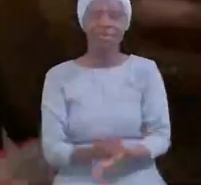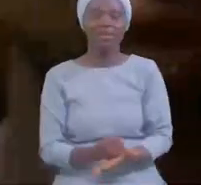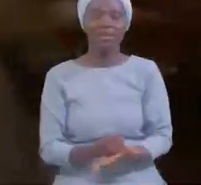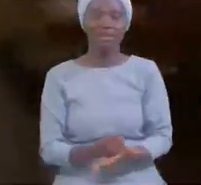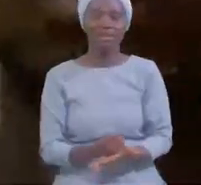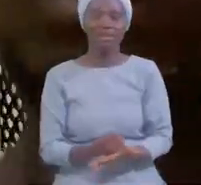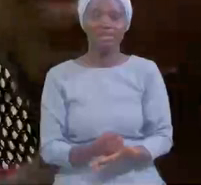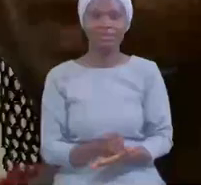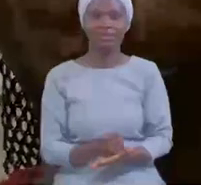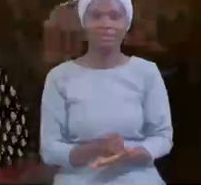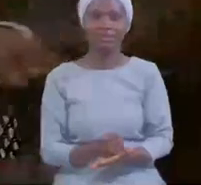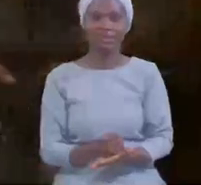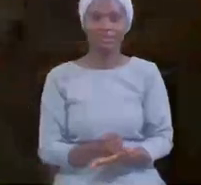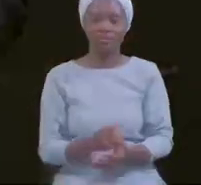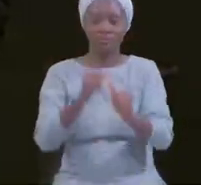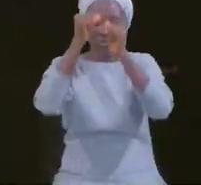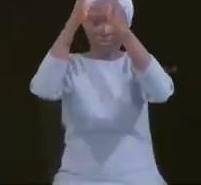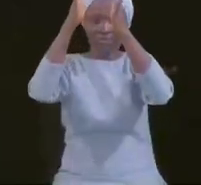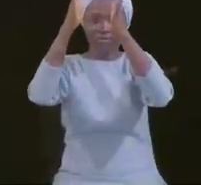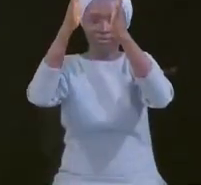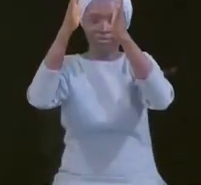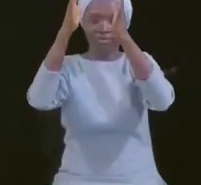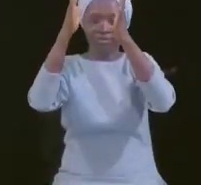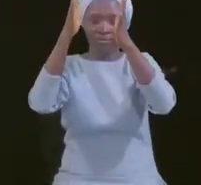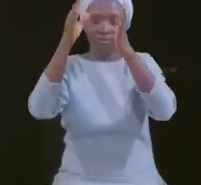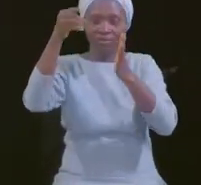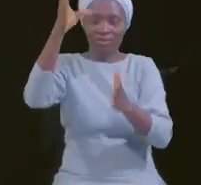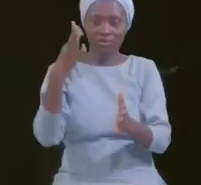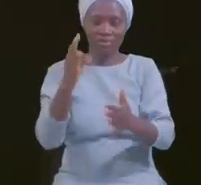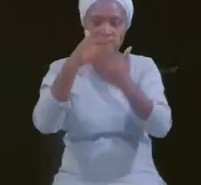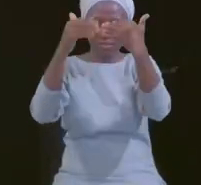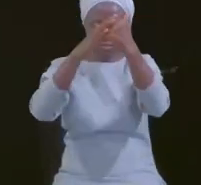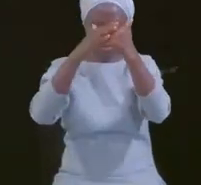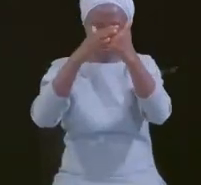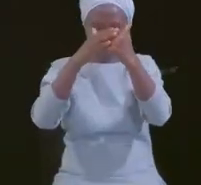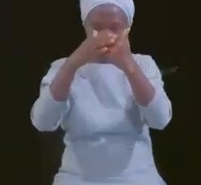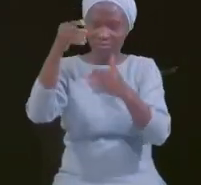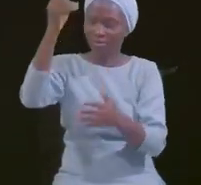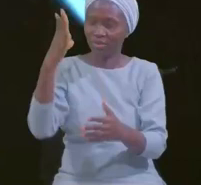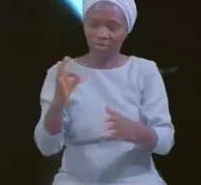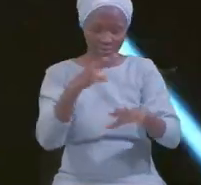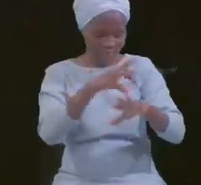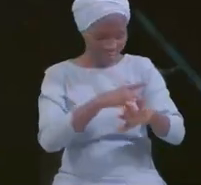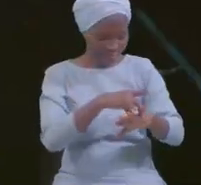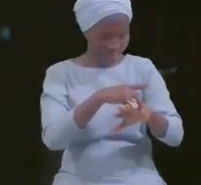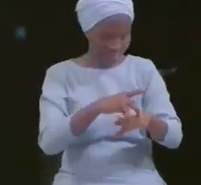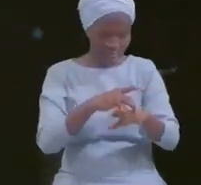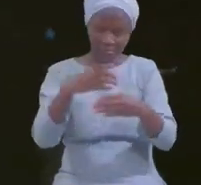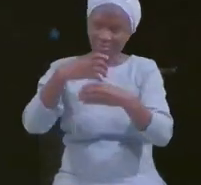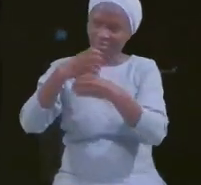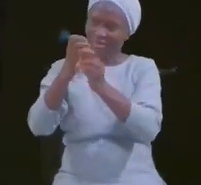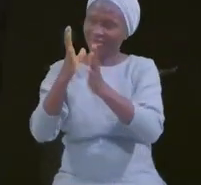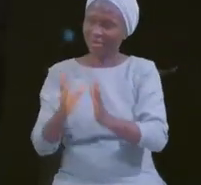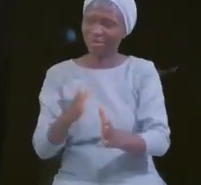Père, Dieu du ciel, Dieu de la terre, Créateur